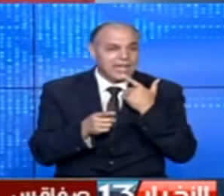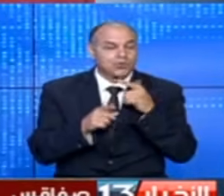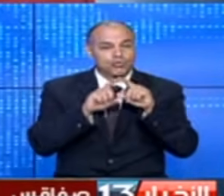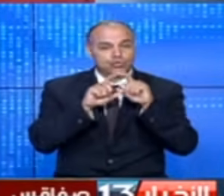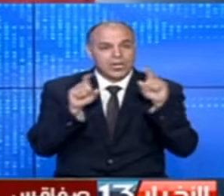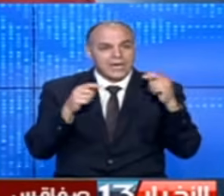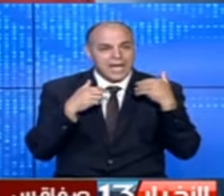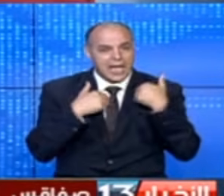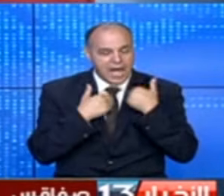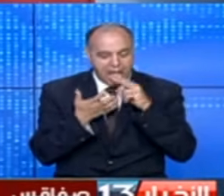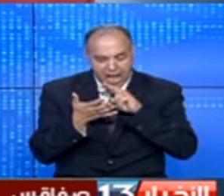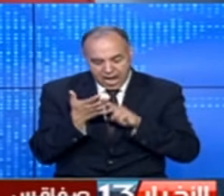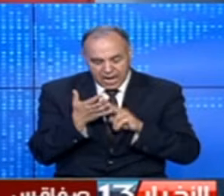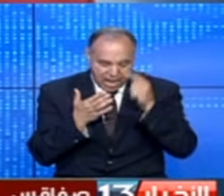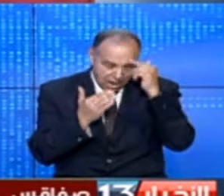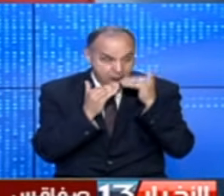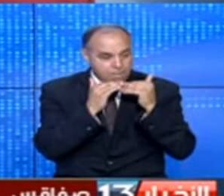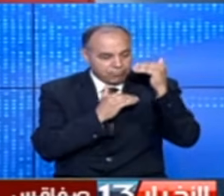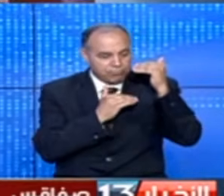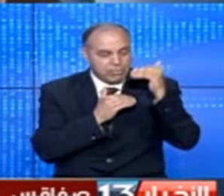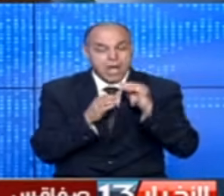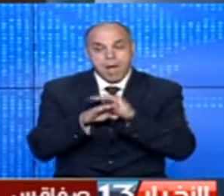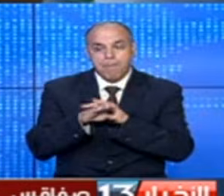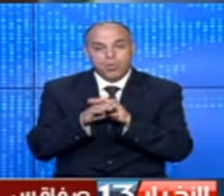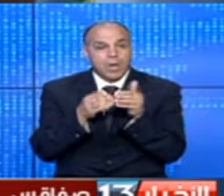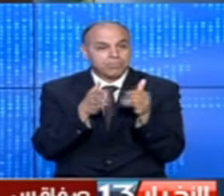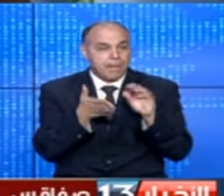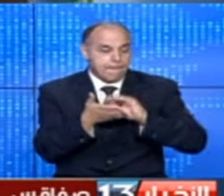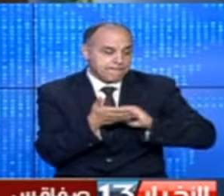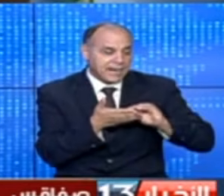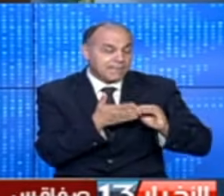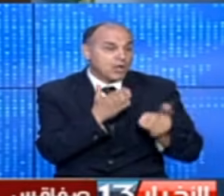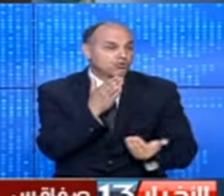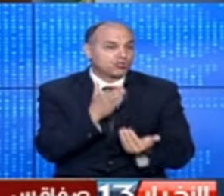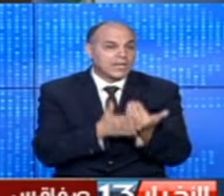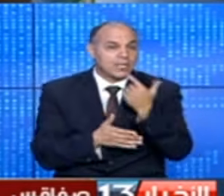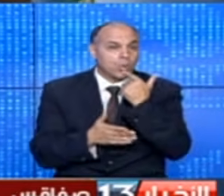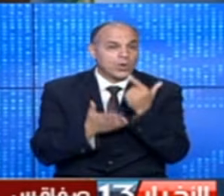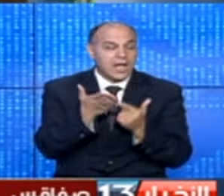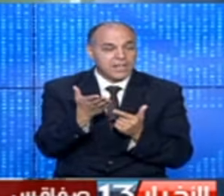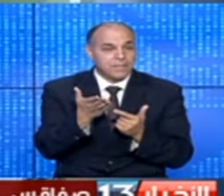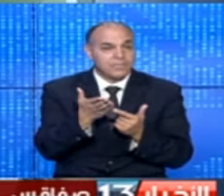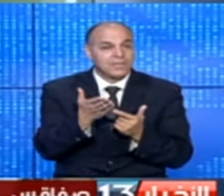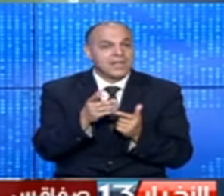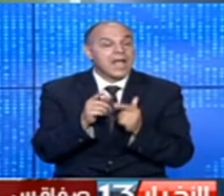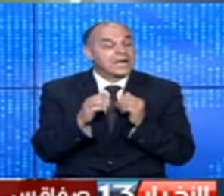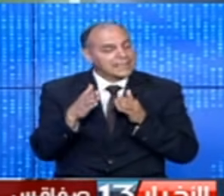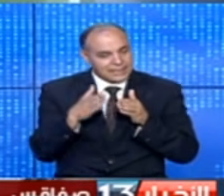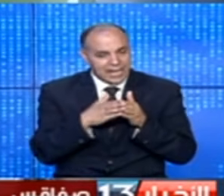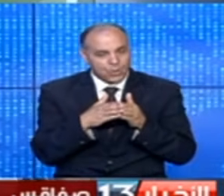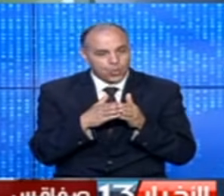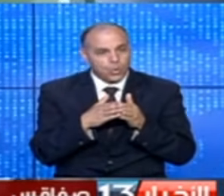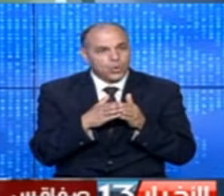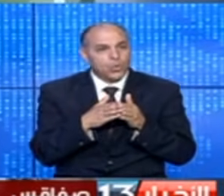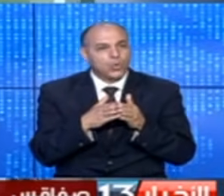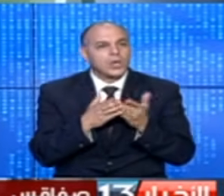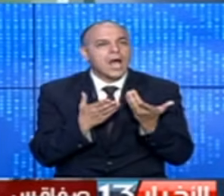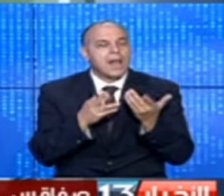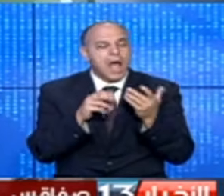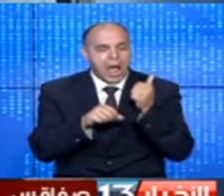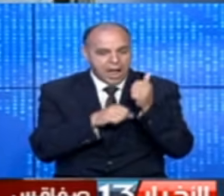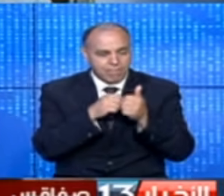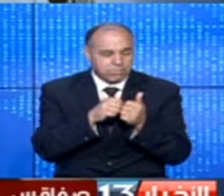شعار أنا أقرأ أنا أرقى، وفي سياق افتتاح مكتبة جديدة بالمدرسة كتحدي لتعثرات العام